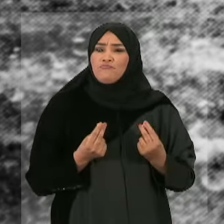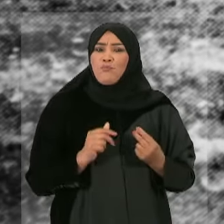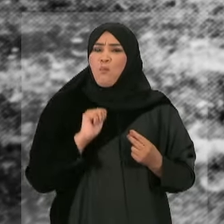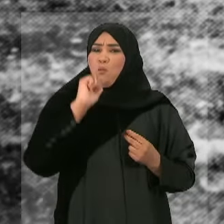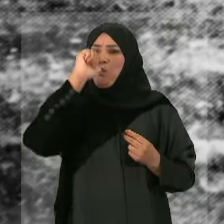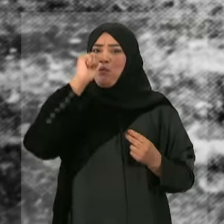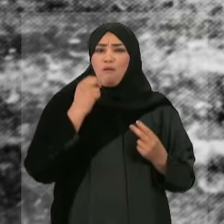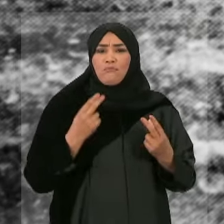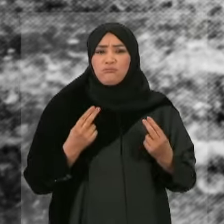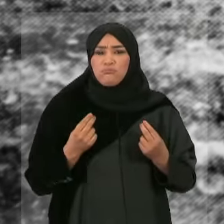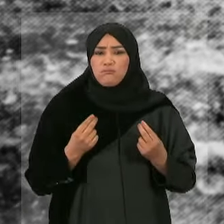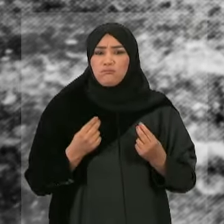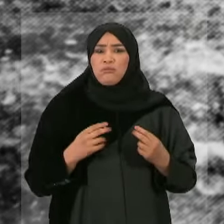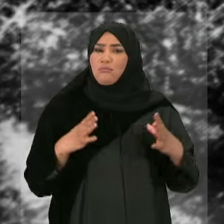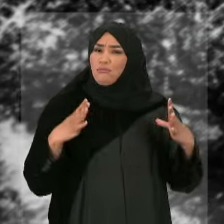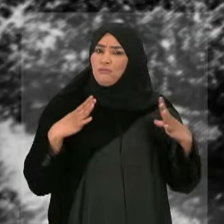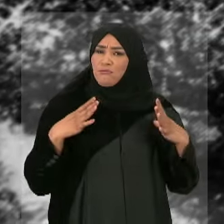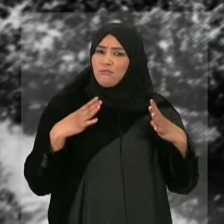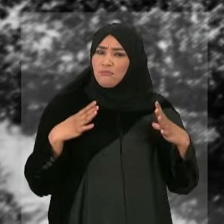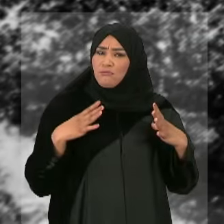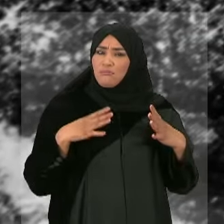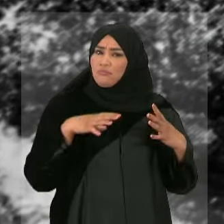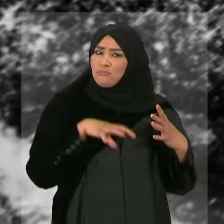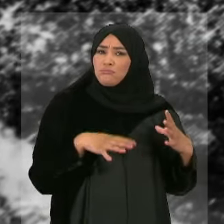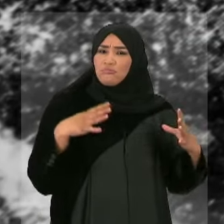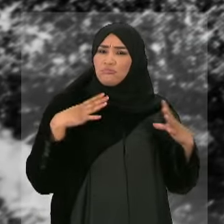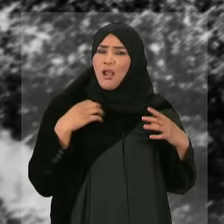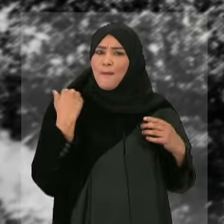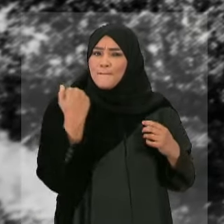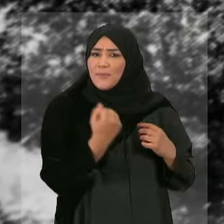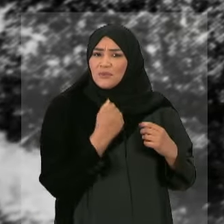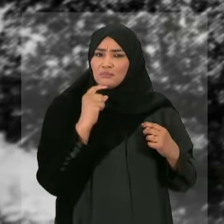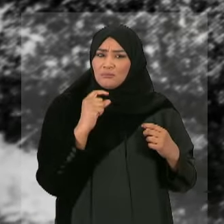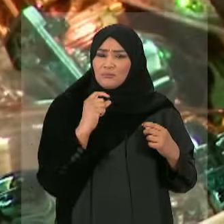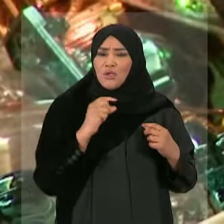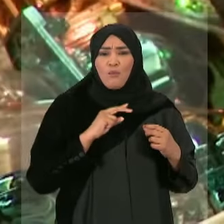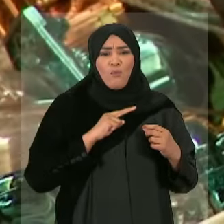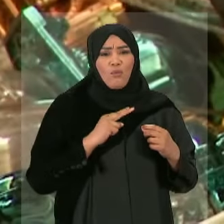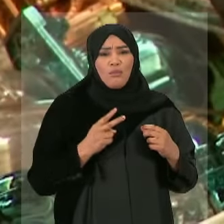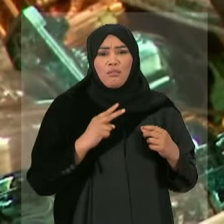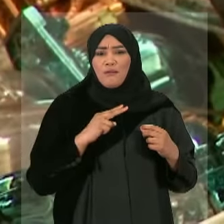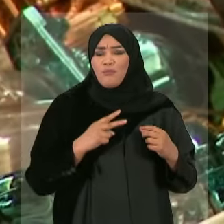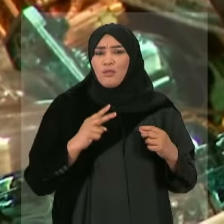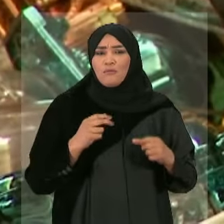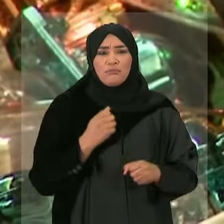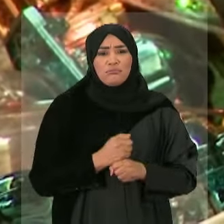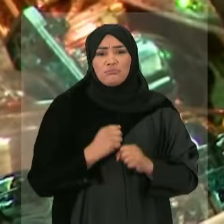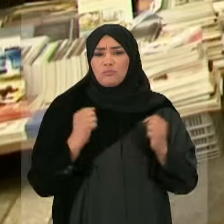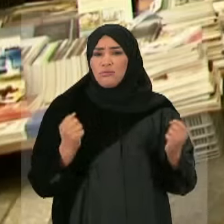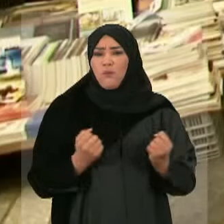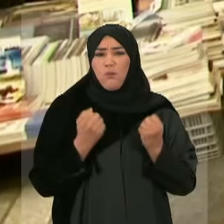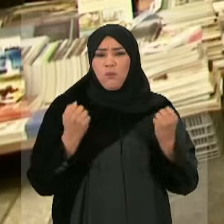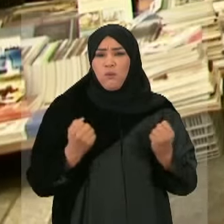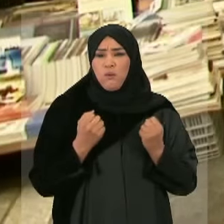يعني مثلاً معاصر زيتون، مكابس زيتون. بلد عامري من ناحية الناس،